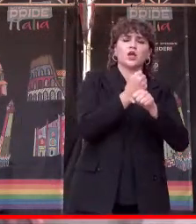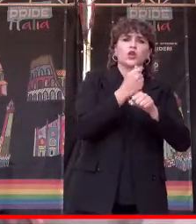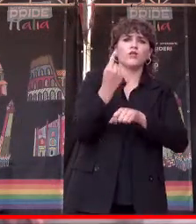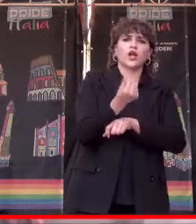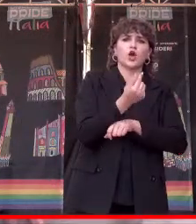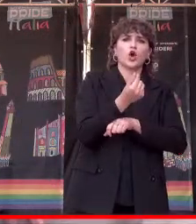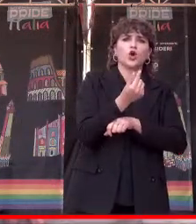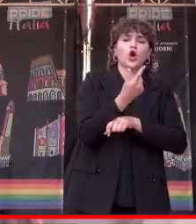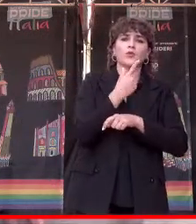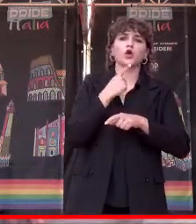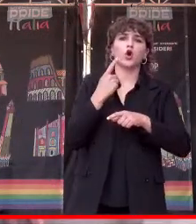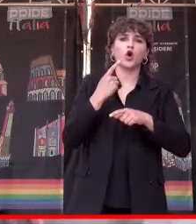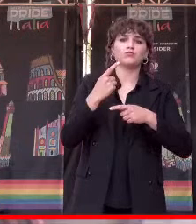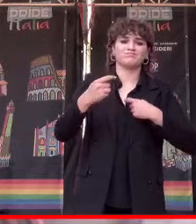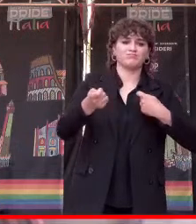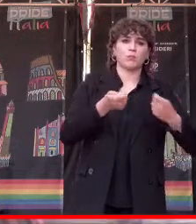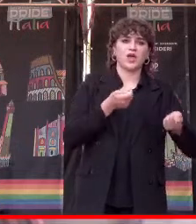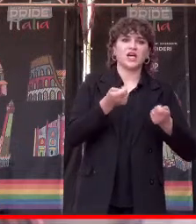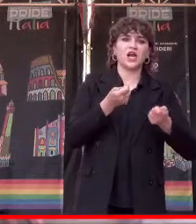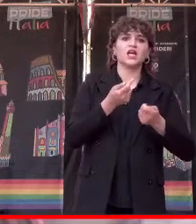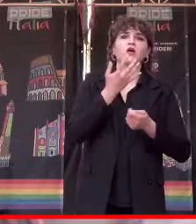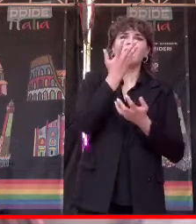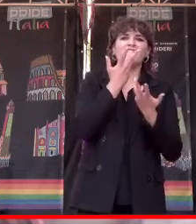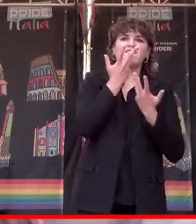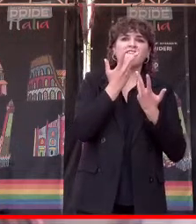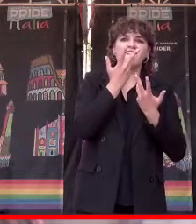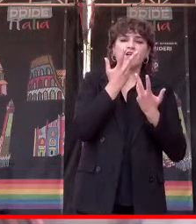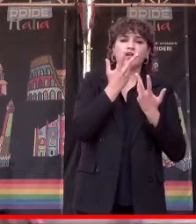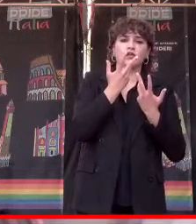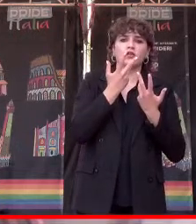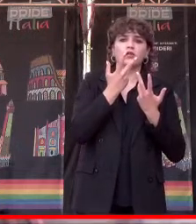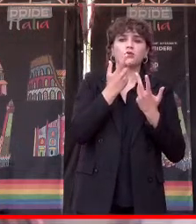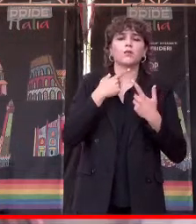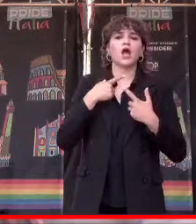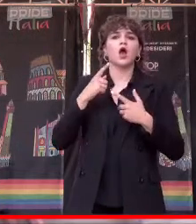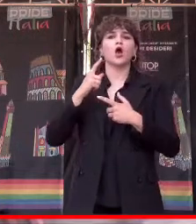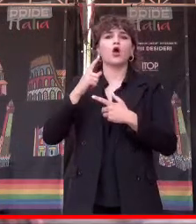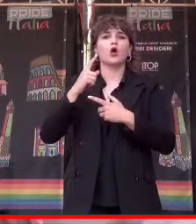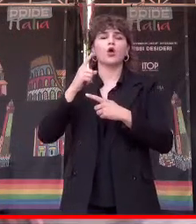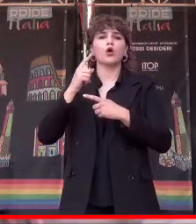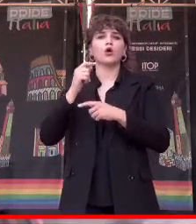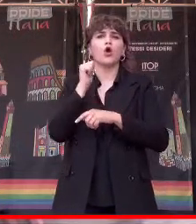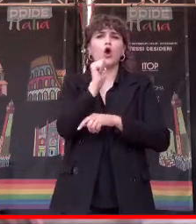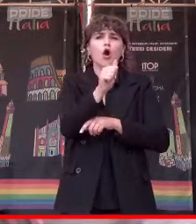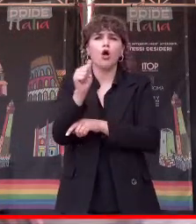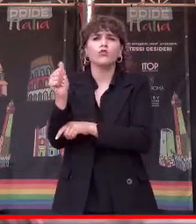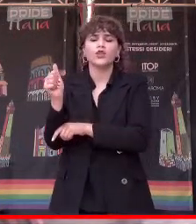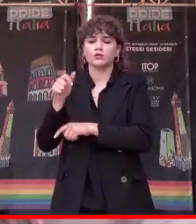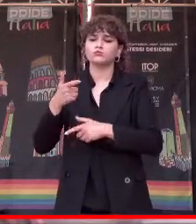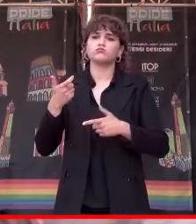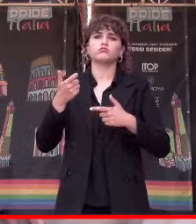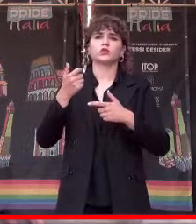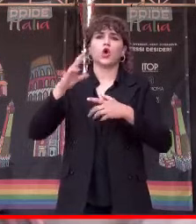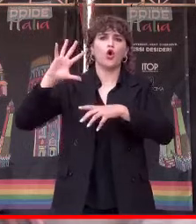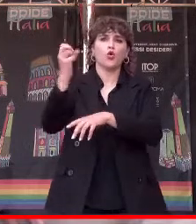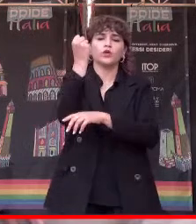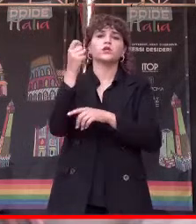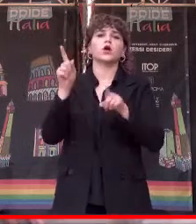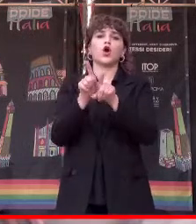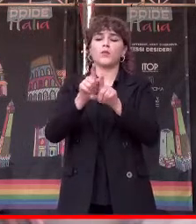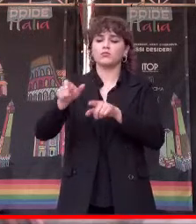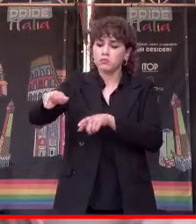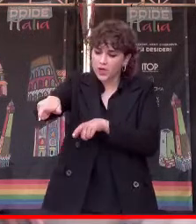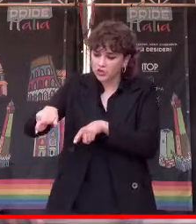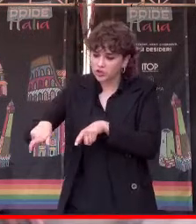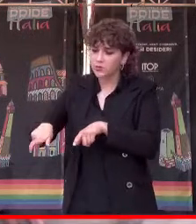da squalo nel mercato, e quindi bisogna stare molto attenti, perché ogni conquista, che può essere un pezzetto di marciapiede reso accessibile,